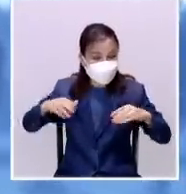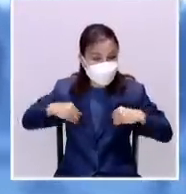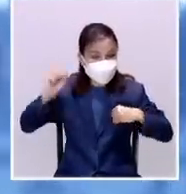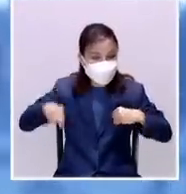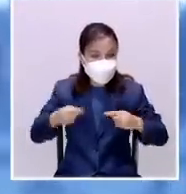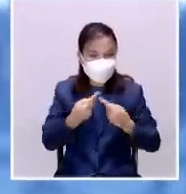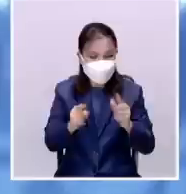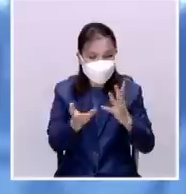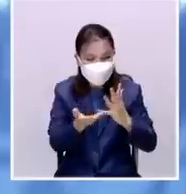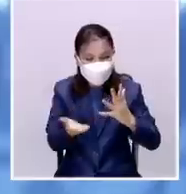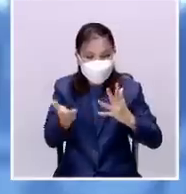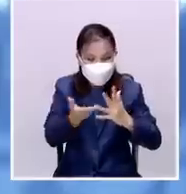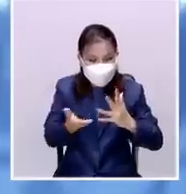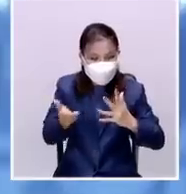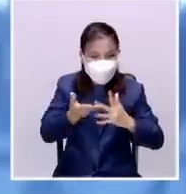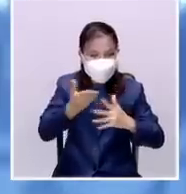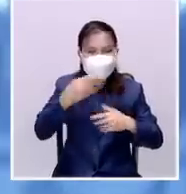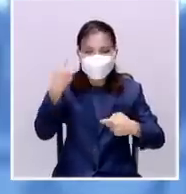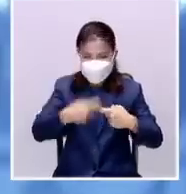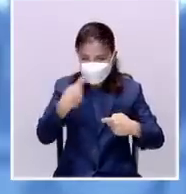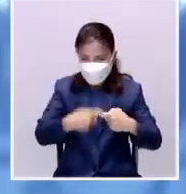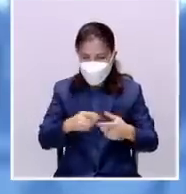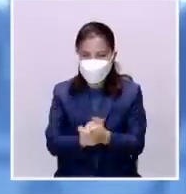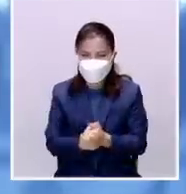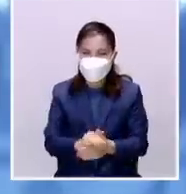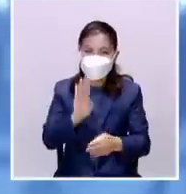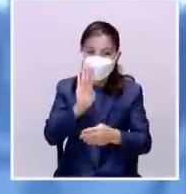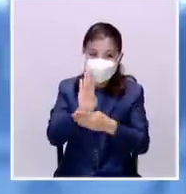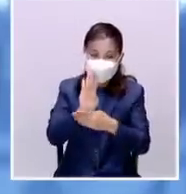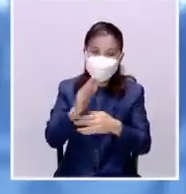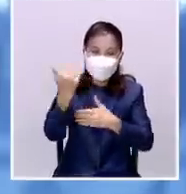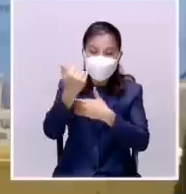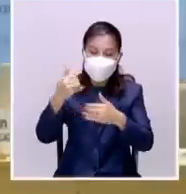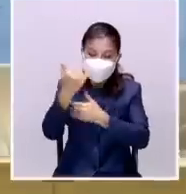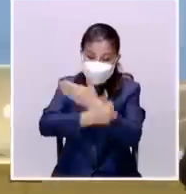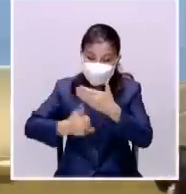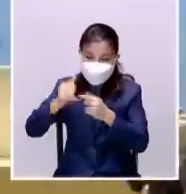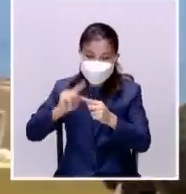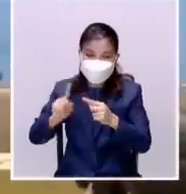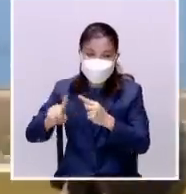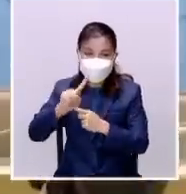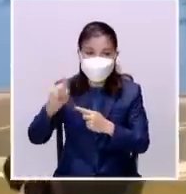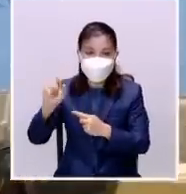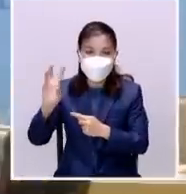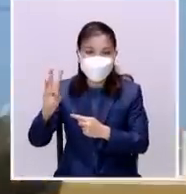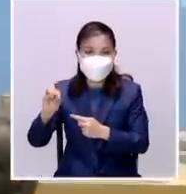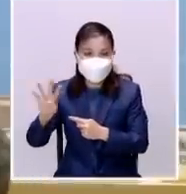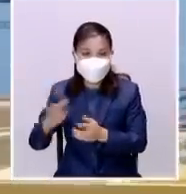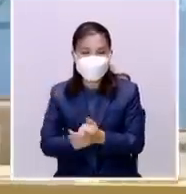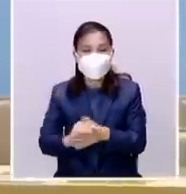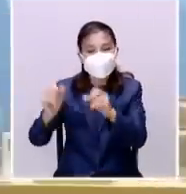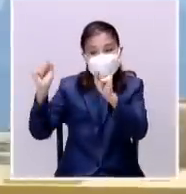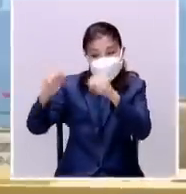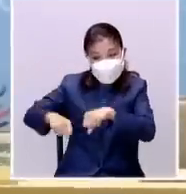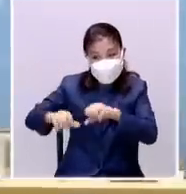พราะว่ามันจะมีการเจรจากับ164ประเทศสมาชิกในองค์การการค้าโลกเพื่อลงมติเห็